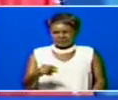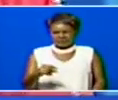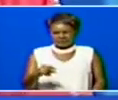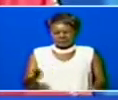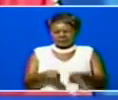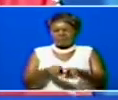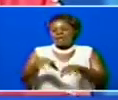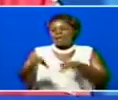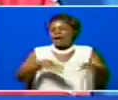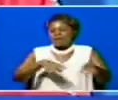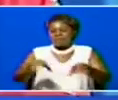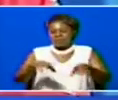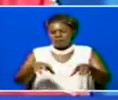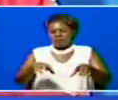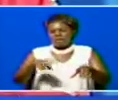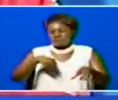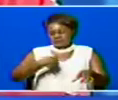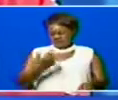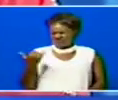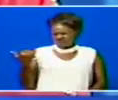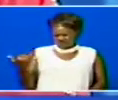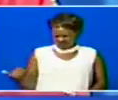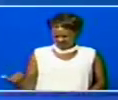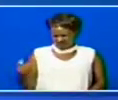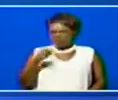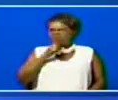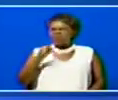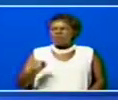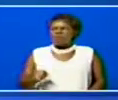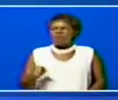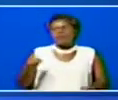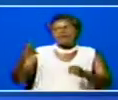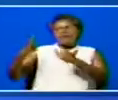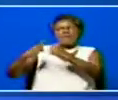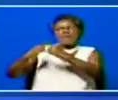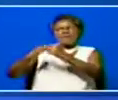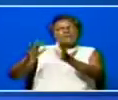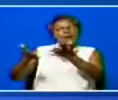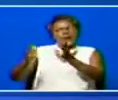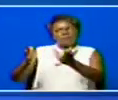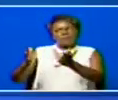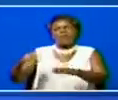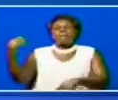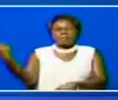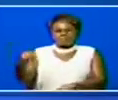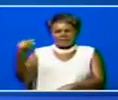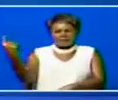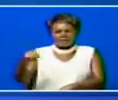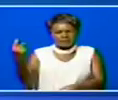cha unyama. Na nilikuwa mdogo sana, nilikuwa miaka 8 hapo. Akanipiga